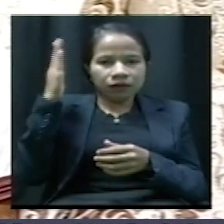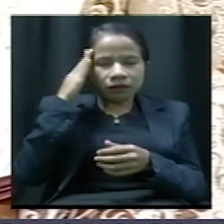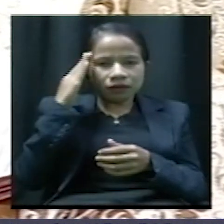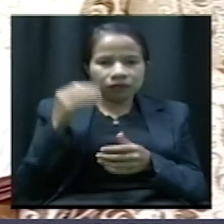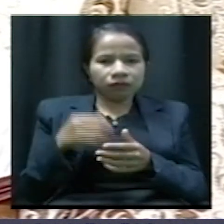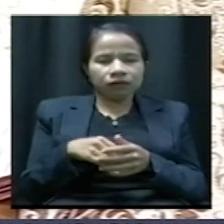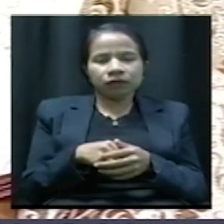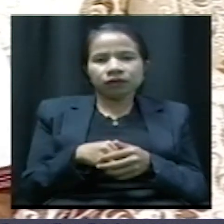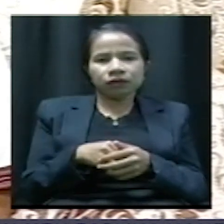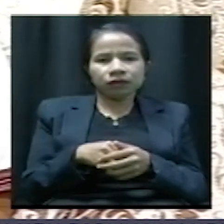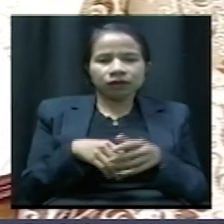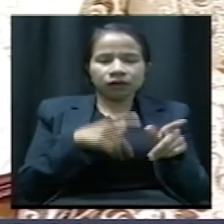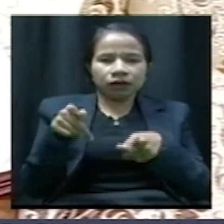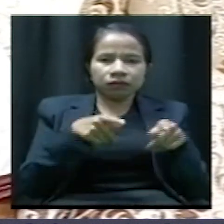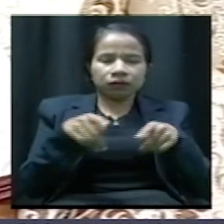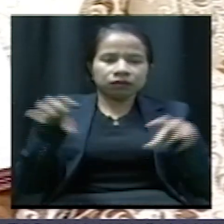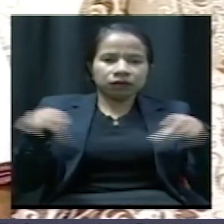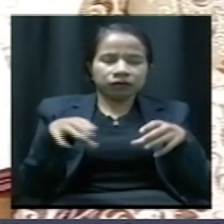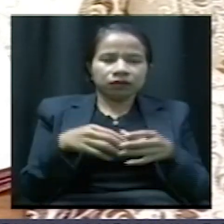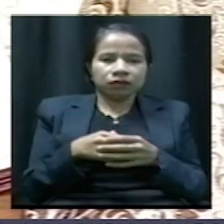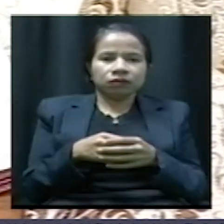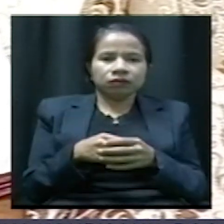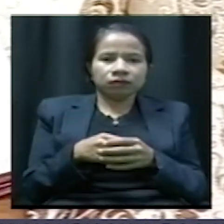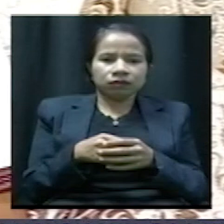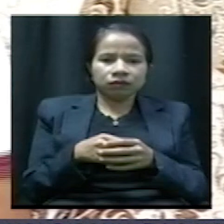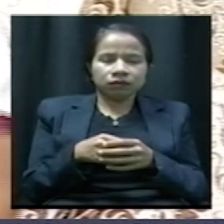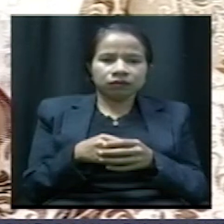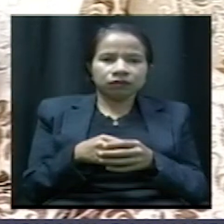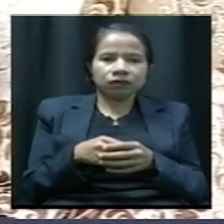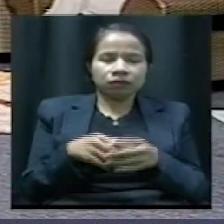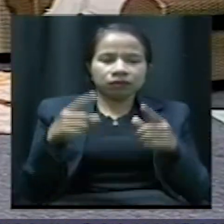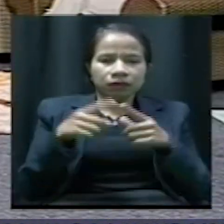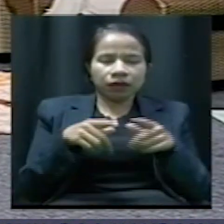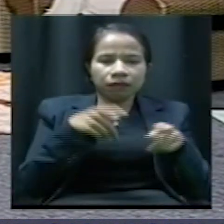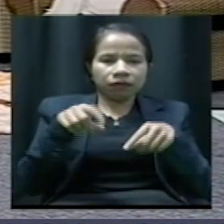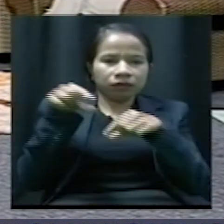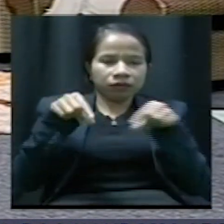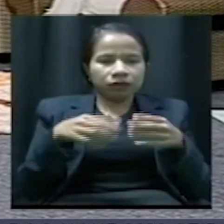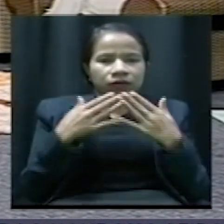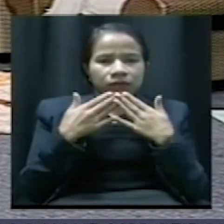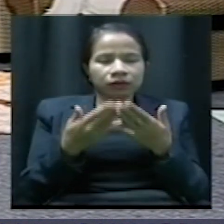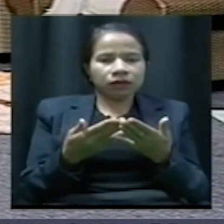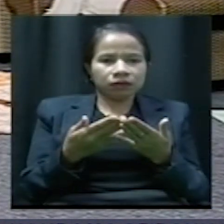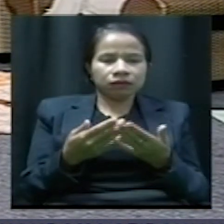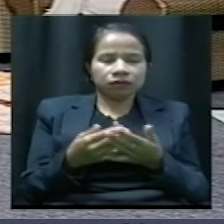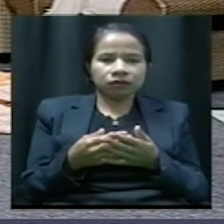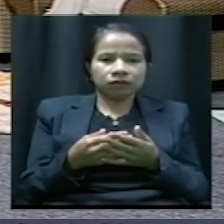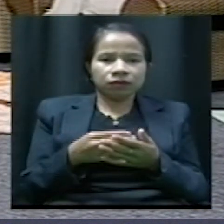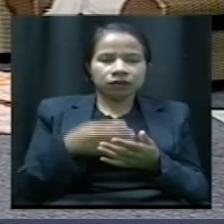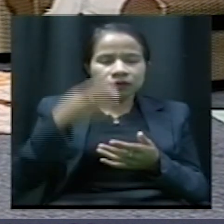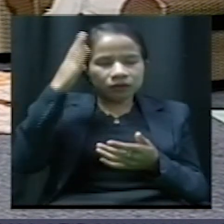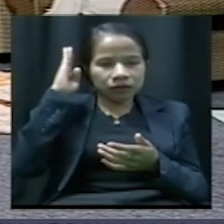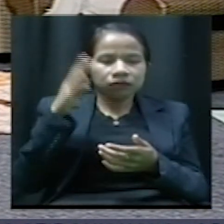pensamento pessoal xira neve servicio a instituição ba ema ho deficiencia. Yeah. Obrigado, senhor Cesário. Ita sublinha